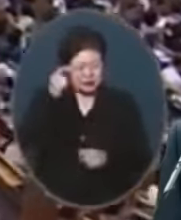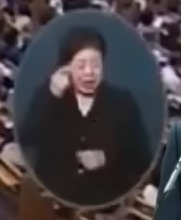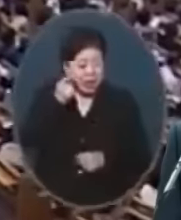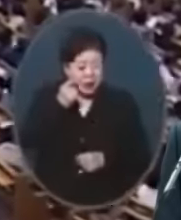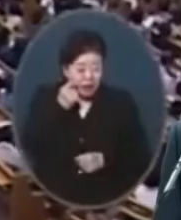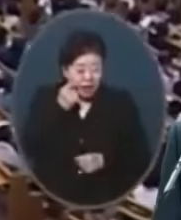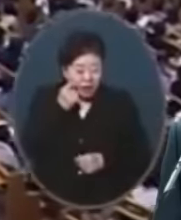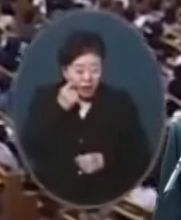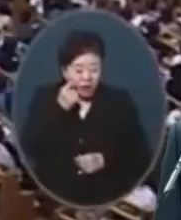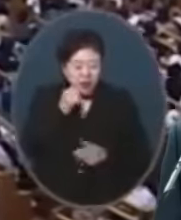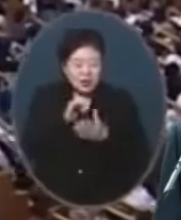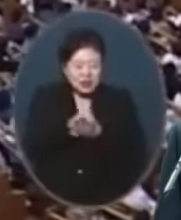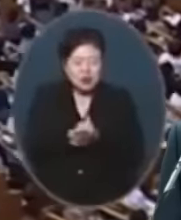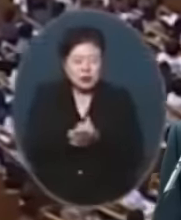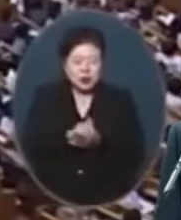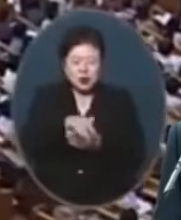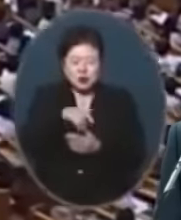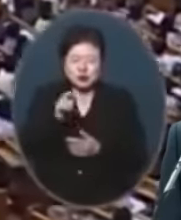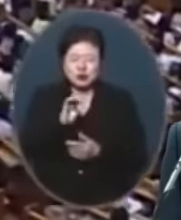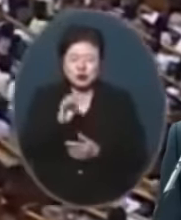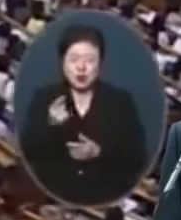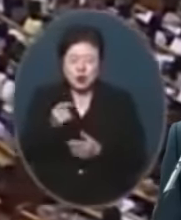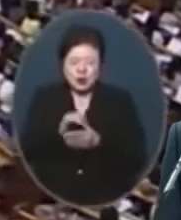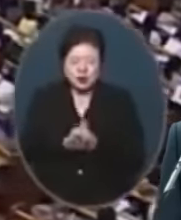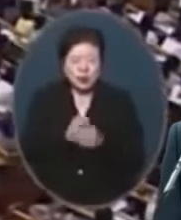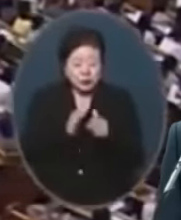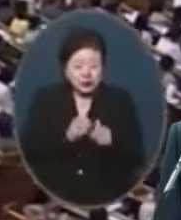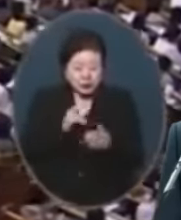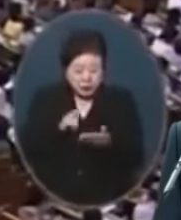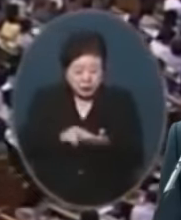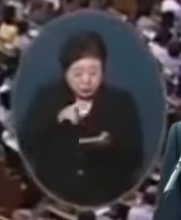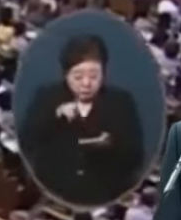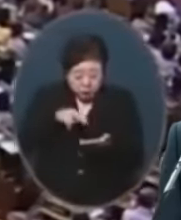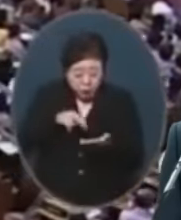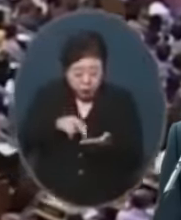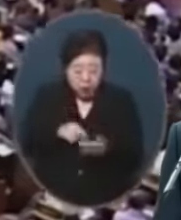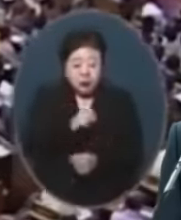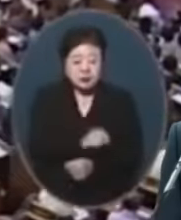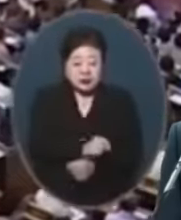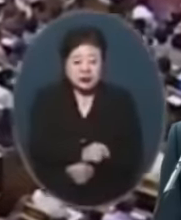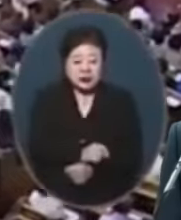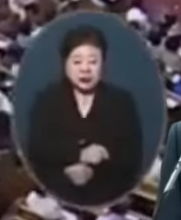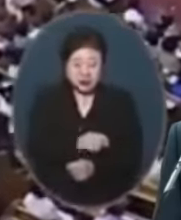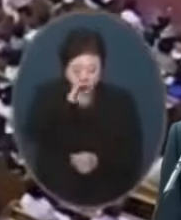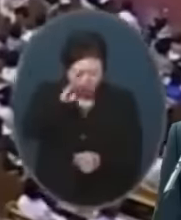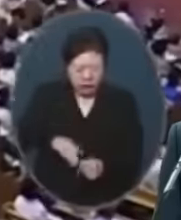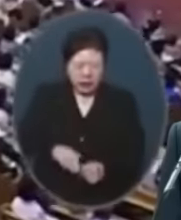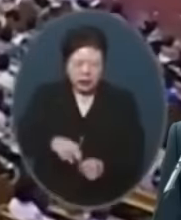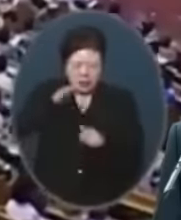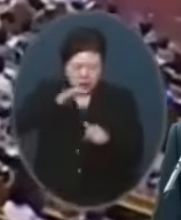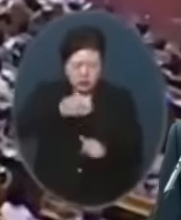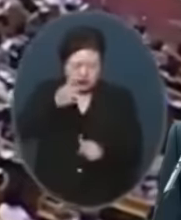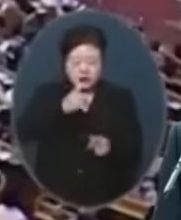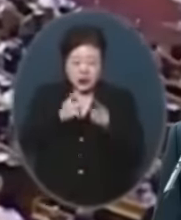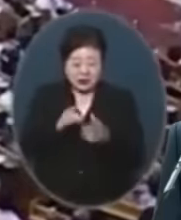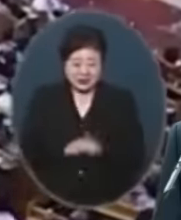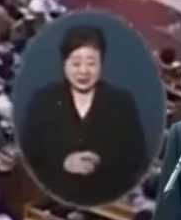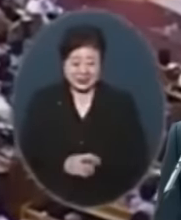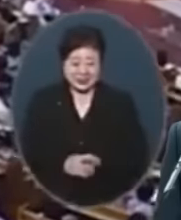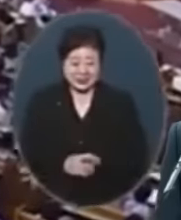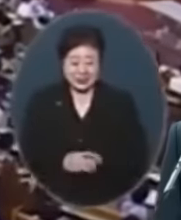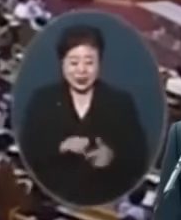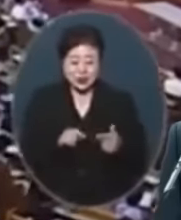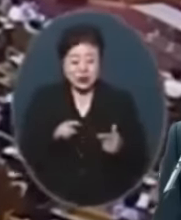못하고 중보기도만 부탁했는데 제가 편지를 읽고 비서를 시켜서 안수기도를 받으러 오라고 했었습니다.